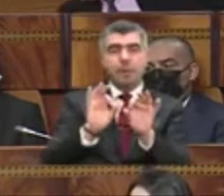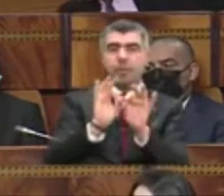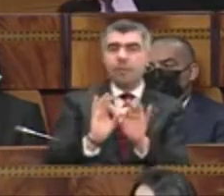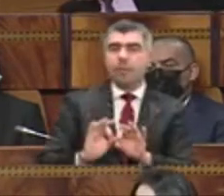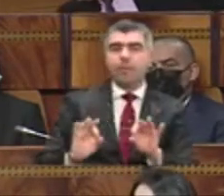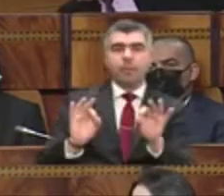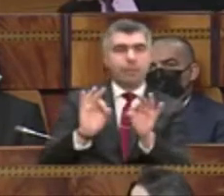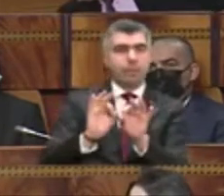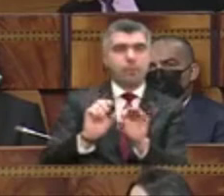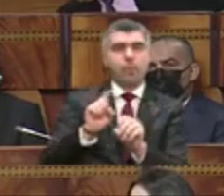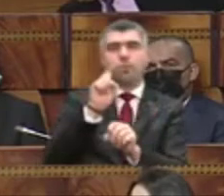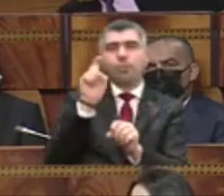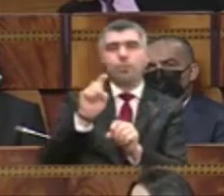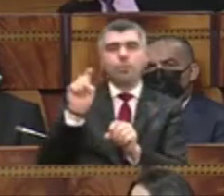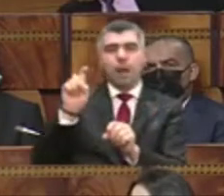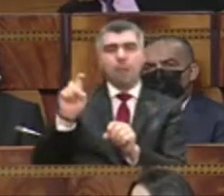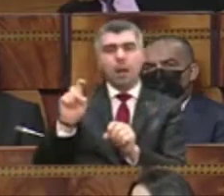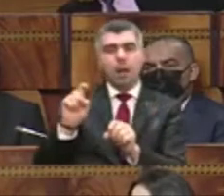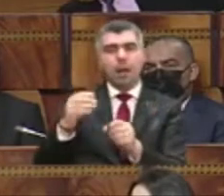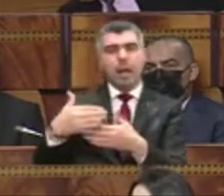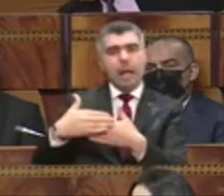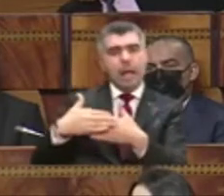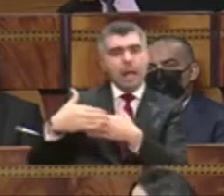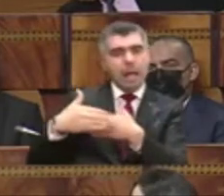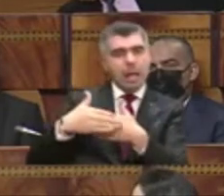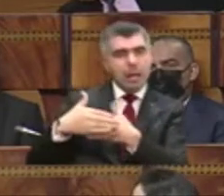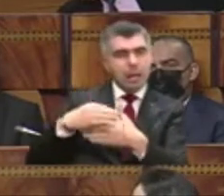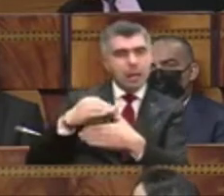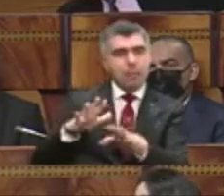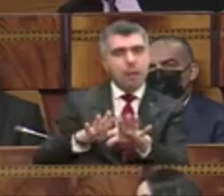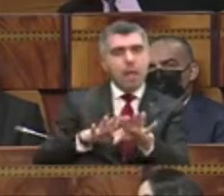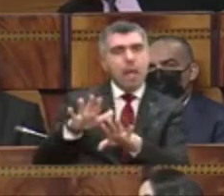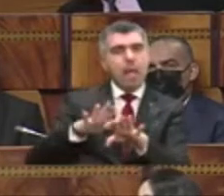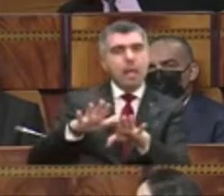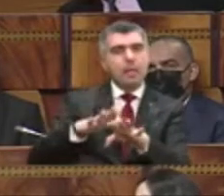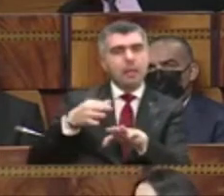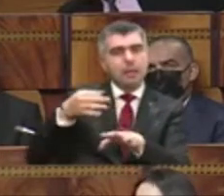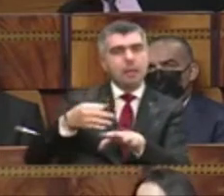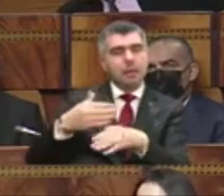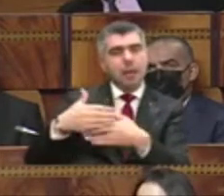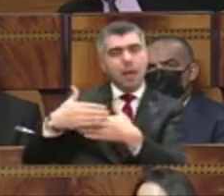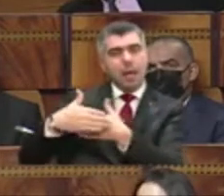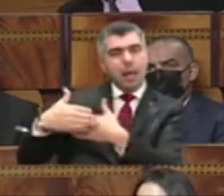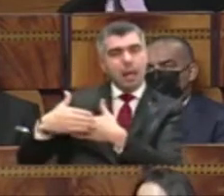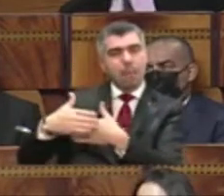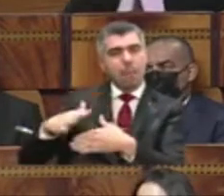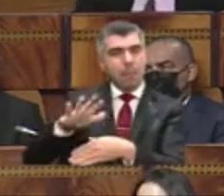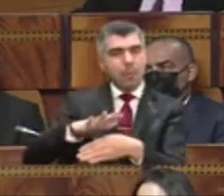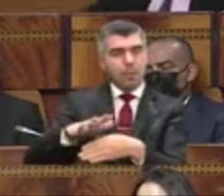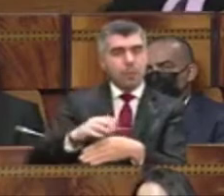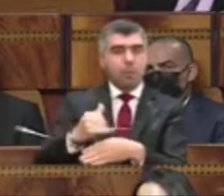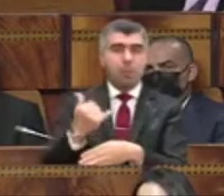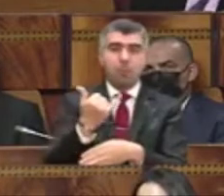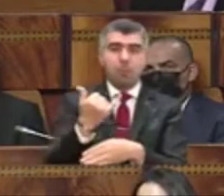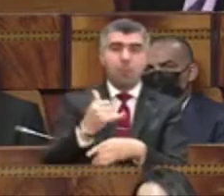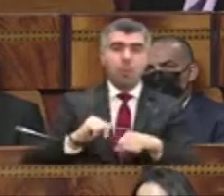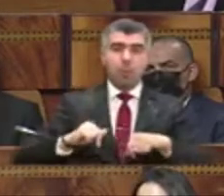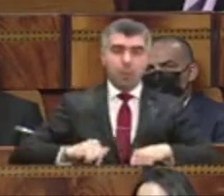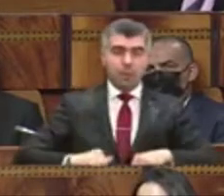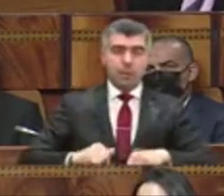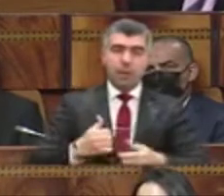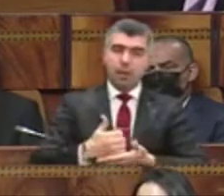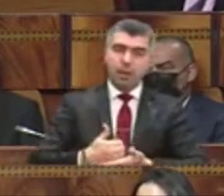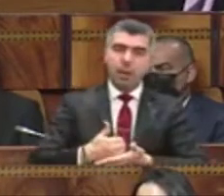مقصيه من الماء الصالح للشرب، وكذلك الجماعات المجاوره بالفاء سيدي وساي مسا وايتملك،